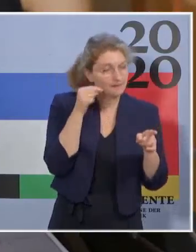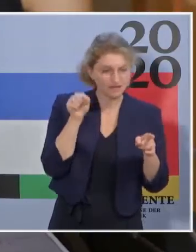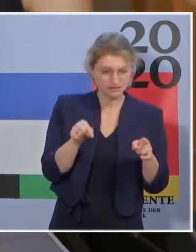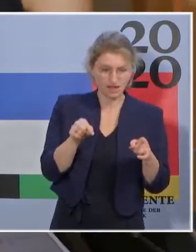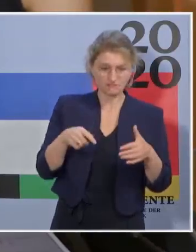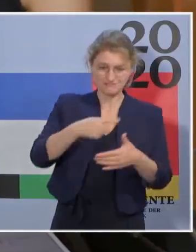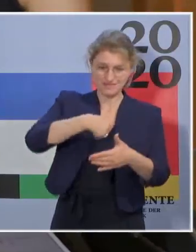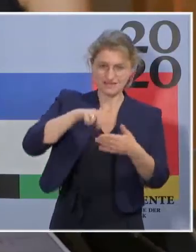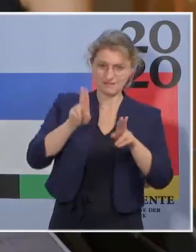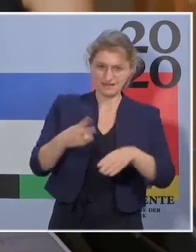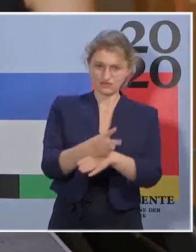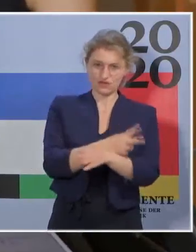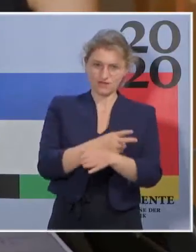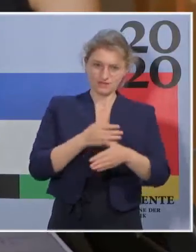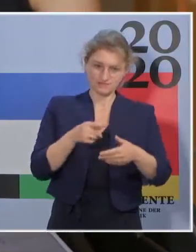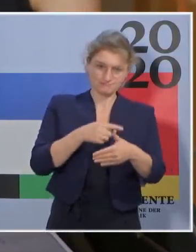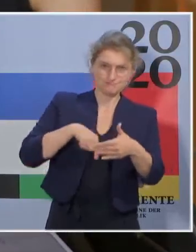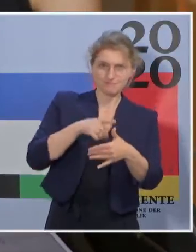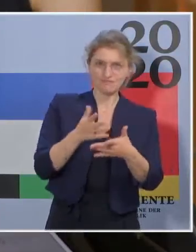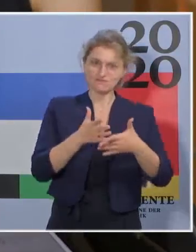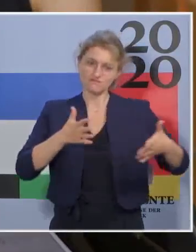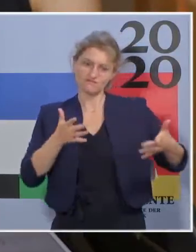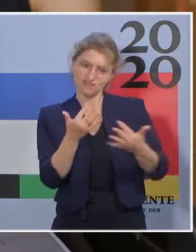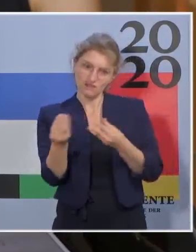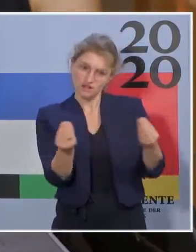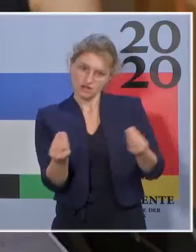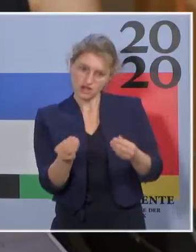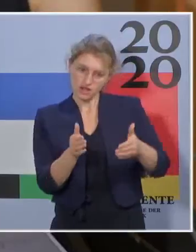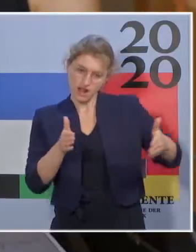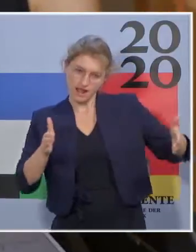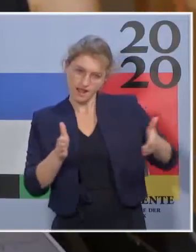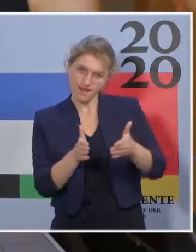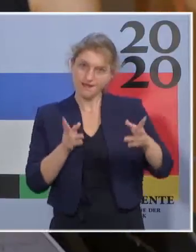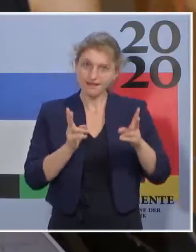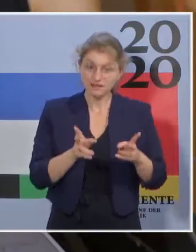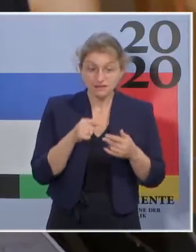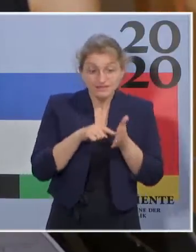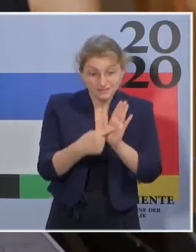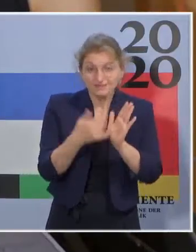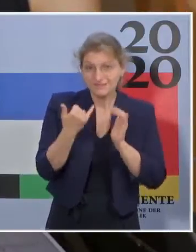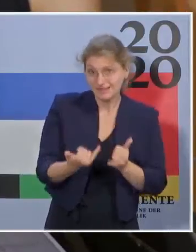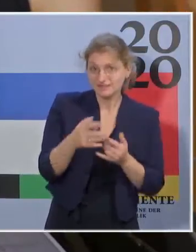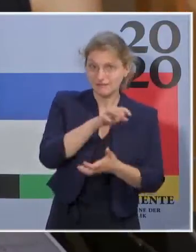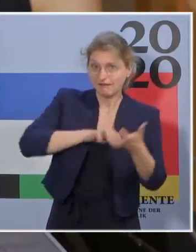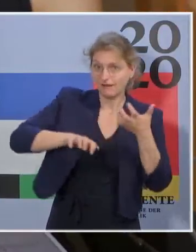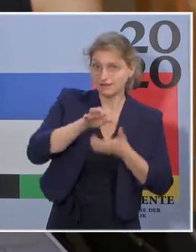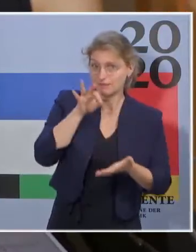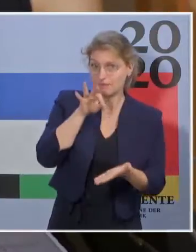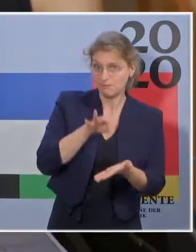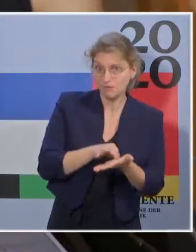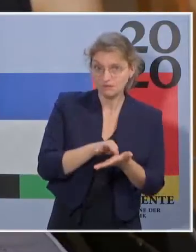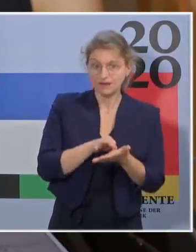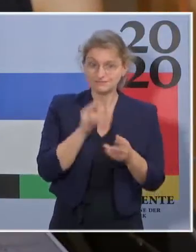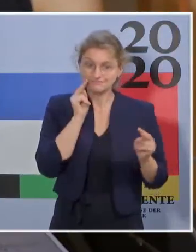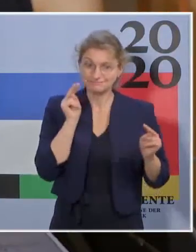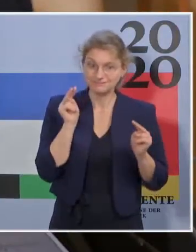des rechtsstaatlichen Rahmens sein kann. Das zeigt sich jetzt in dieser Krise, in dieser Phase. Kommen wir